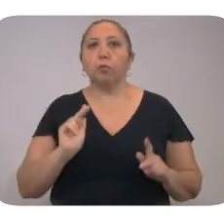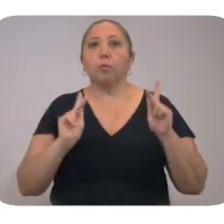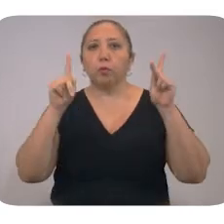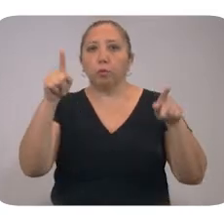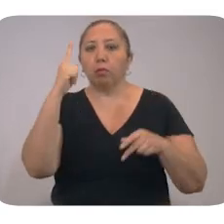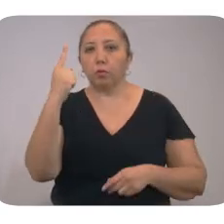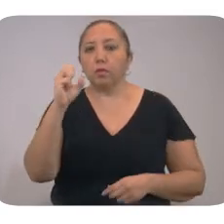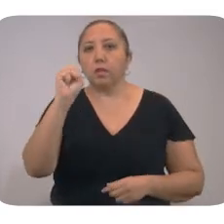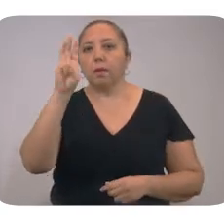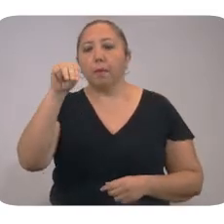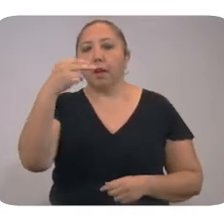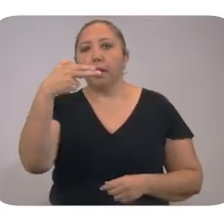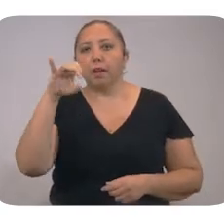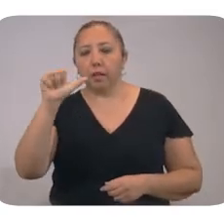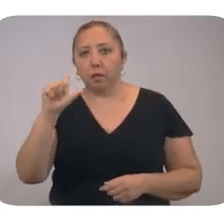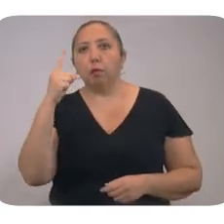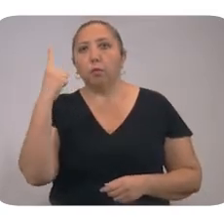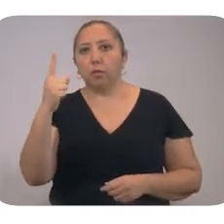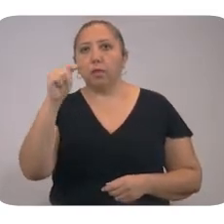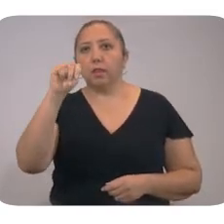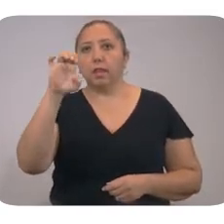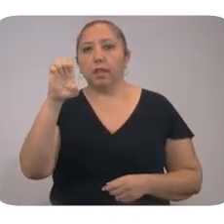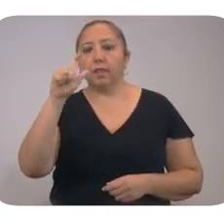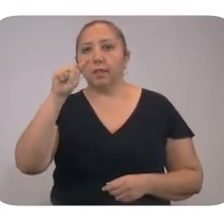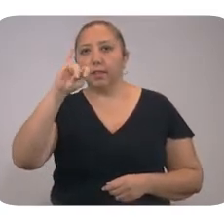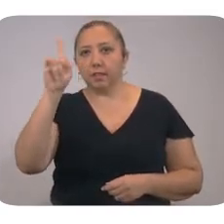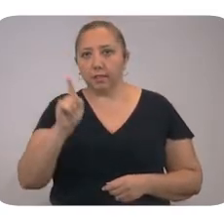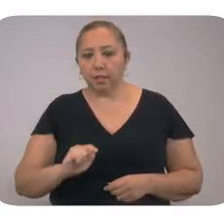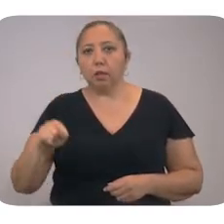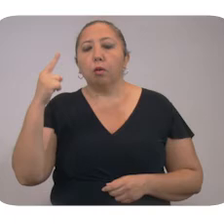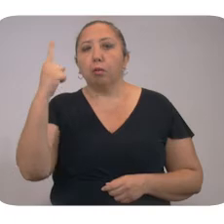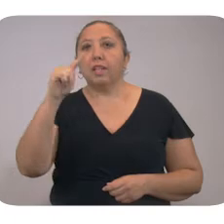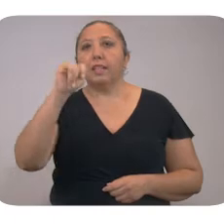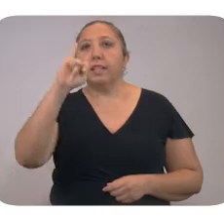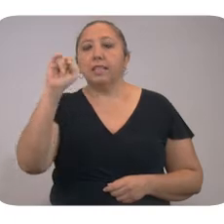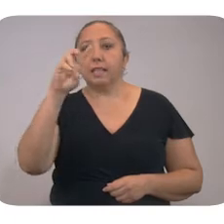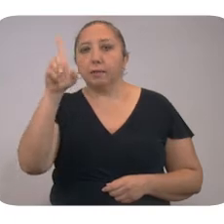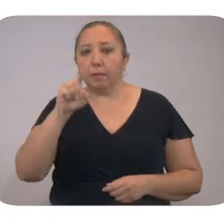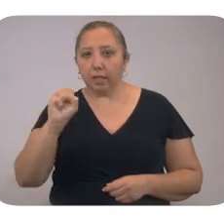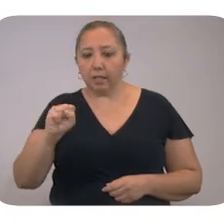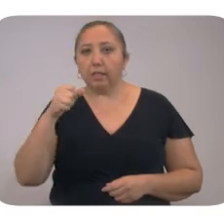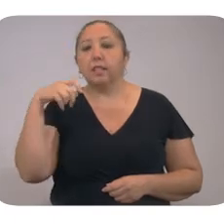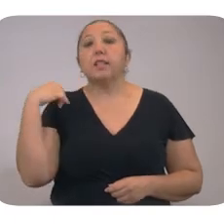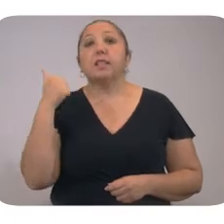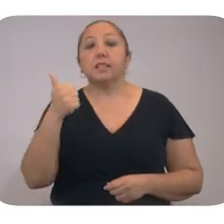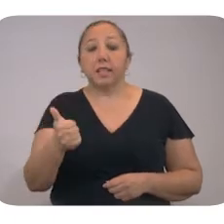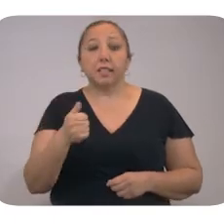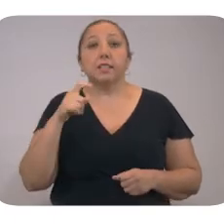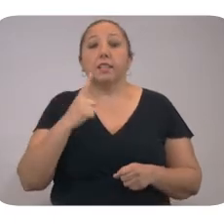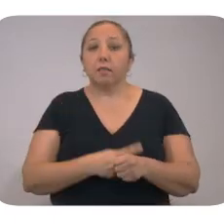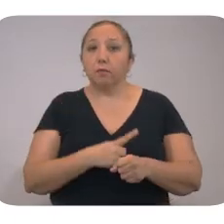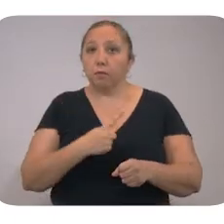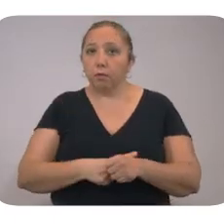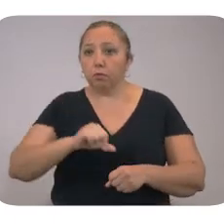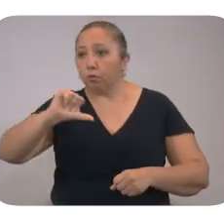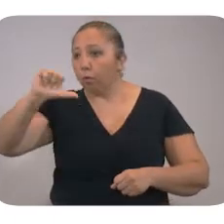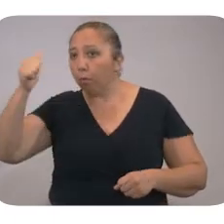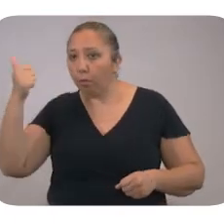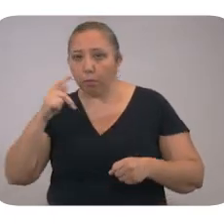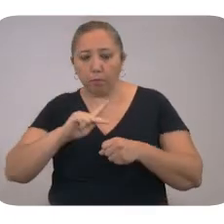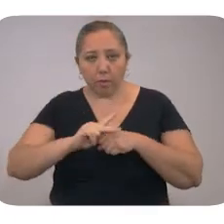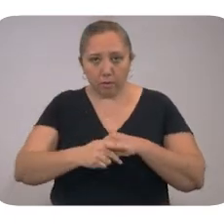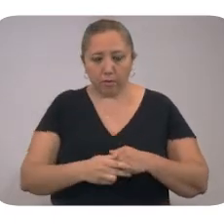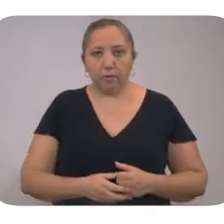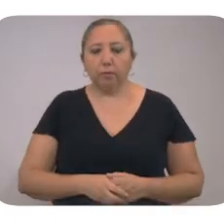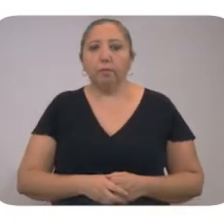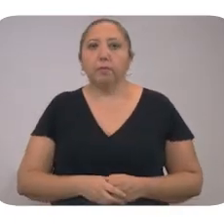Utalo. Vale, Ichile Solzibilaxak Ohelbil, Tilekimbehla, King Cantulmac. Juntul Kolel, 82 Jaboti,